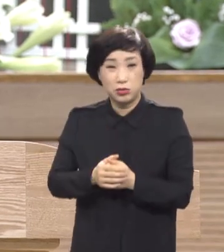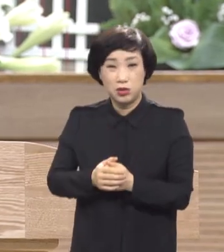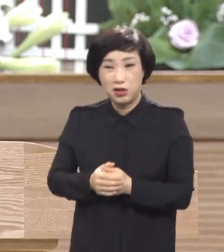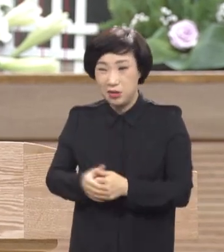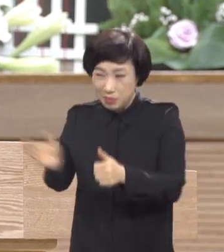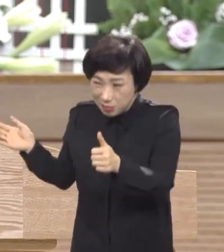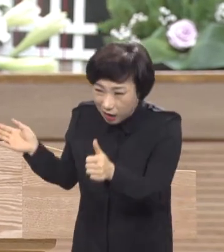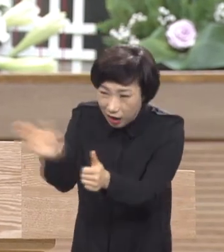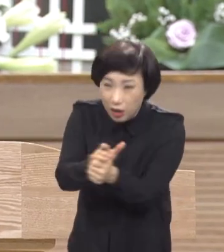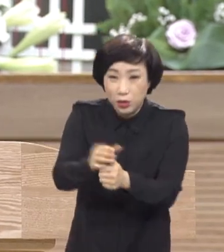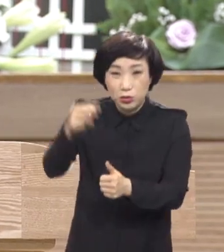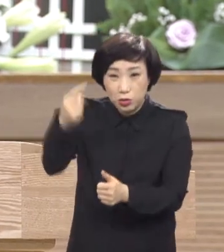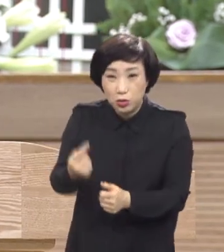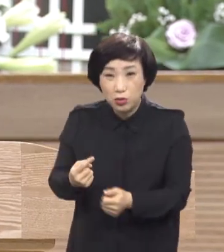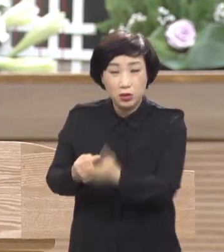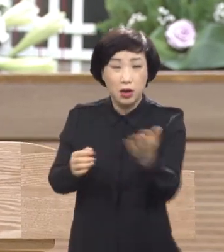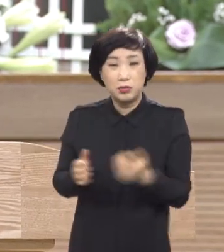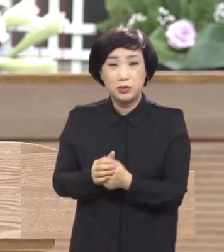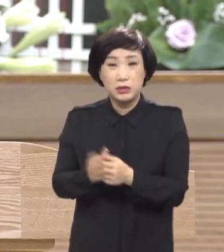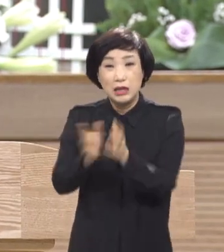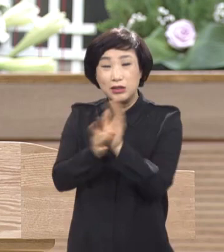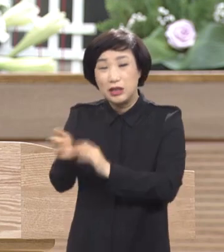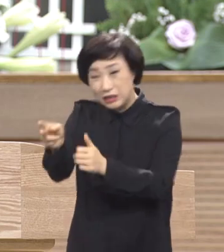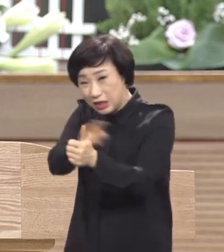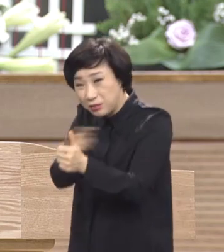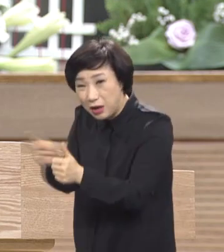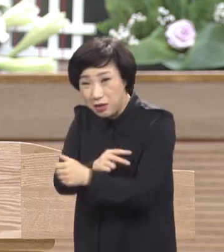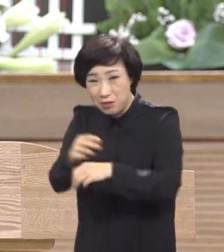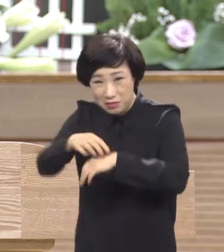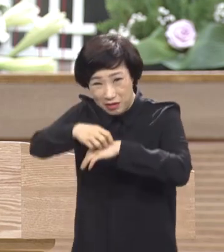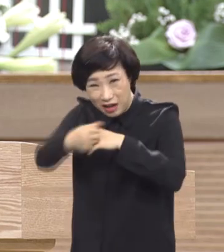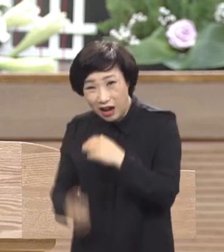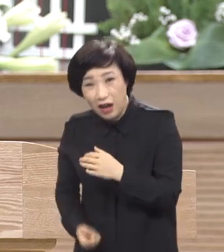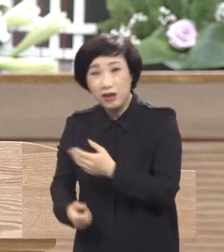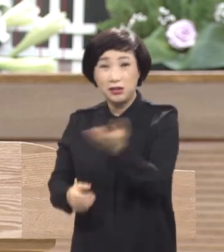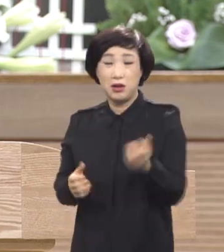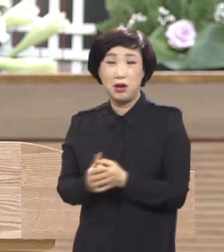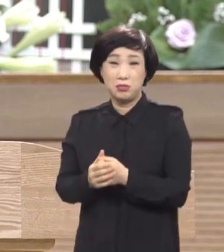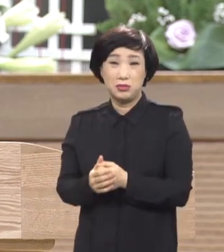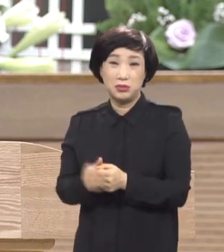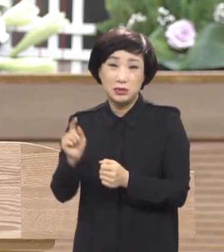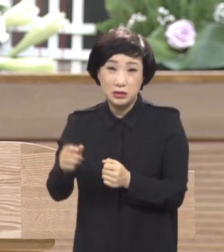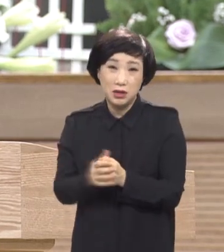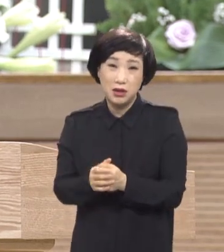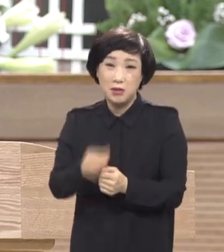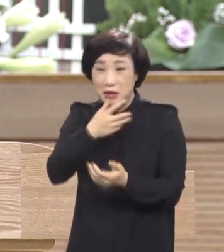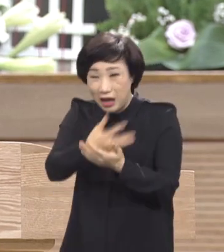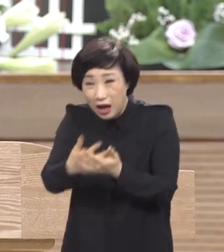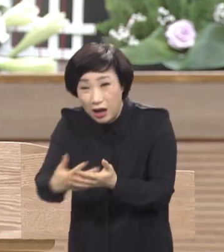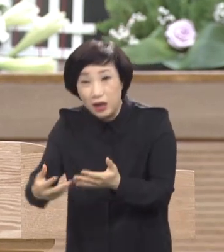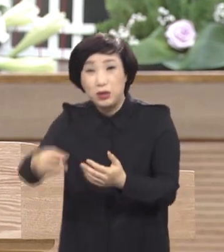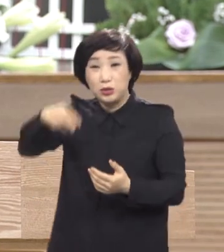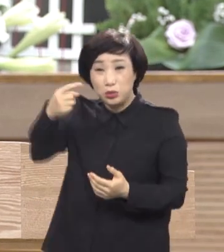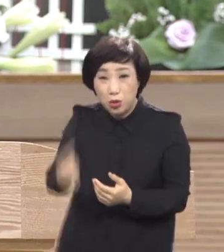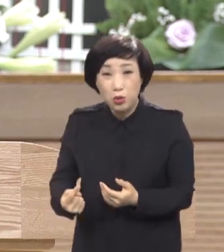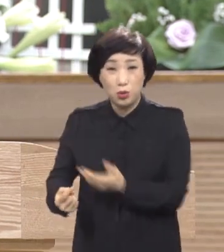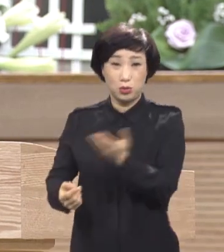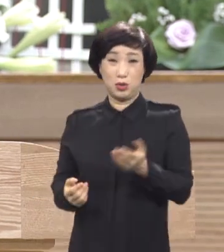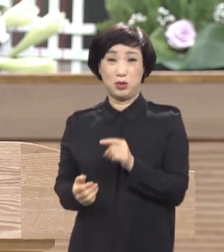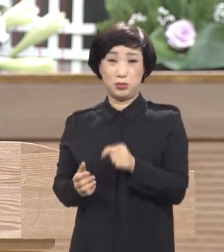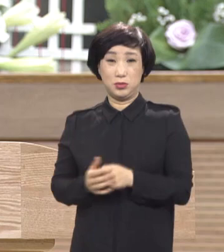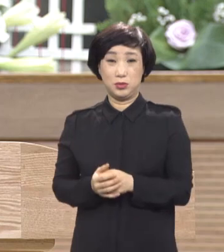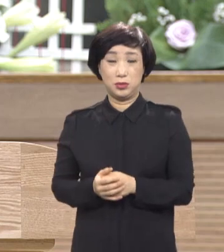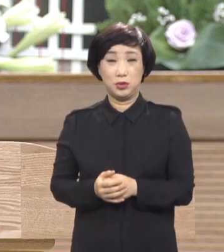채찍이 맞고 뼈 따구가 갈라지고 찢어지고 살이 찢어지고 판개치고 피가 유혈을 남게 하는 신세가